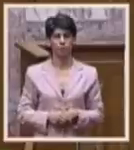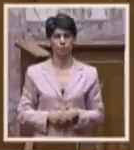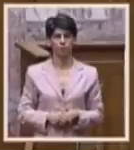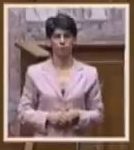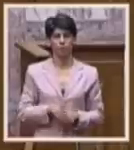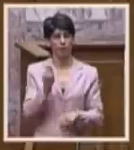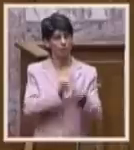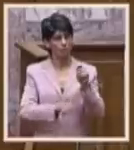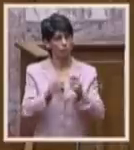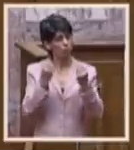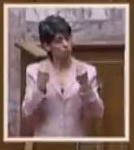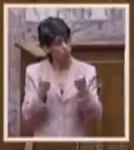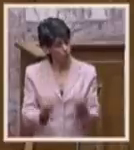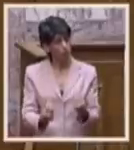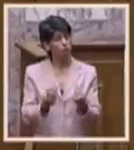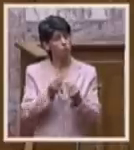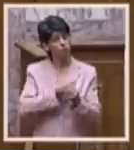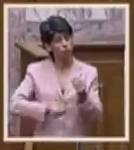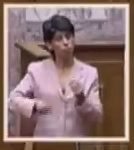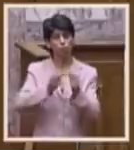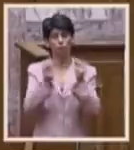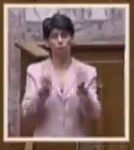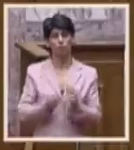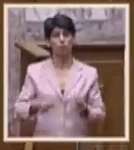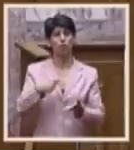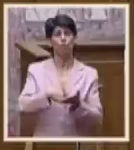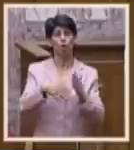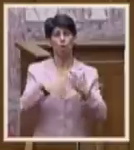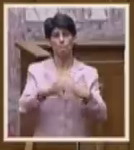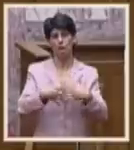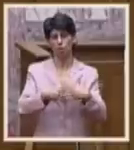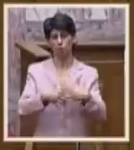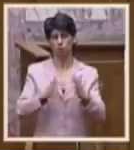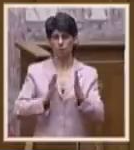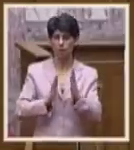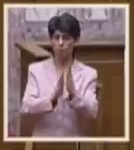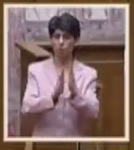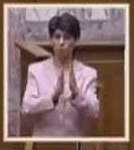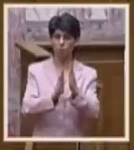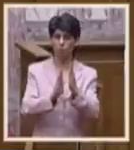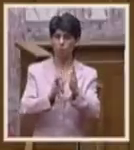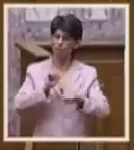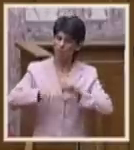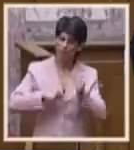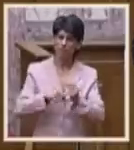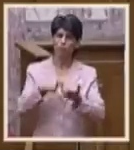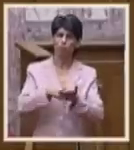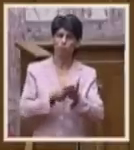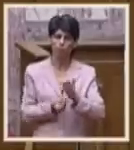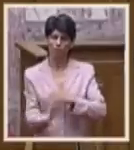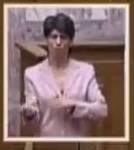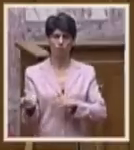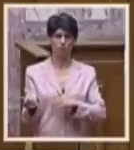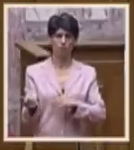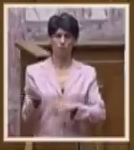φτιάξουμε και καλύτερους και αποτελεσματικότερους φορολογικούς μηχανισμούς, να αντιμετωπίσουμε δραστικά τη φοροδιαφυγή, να διαμορφώσουμε